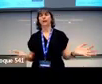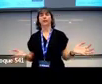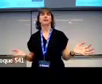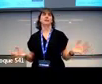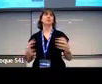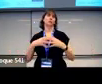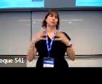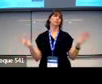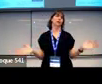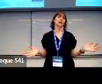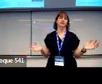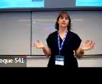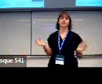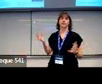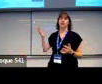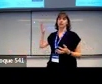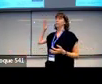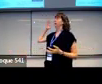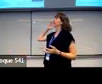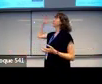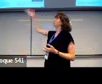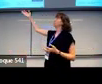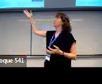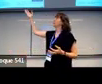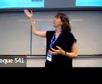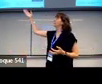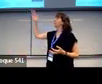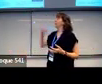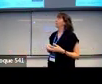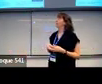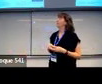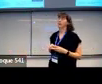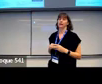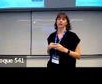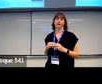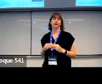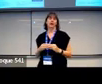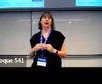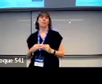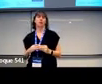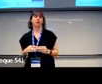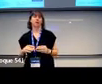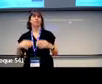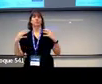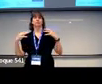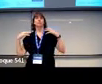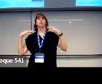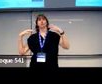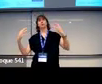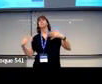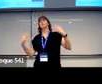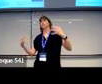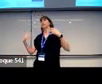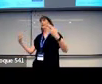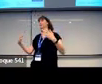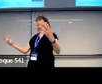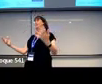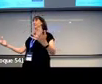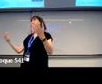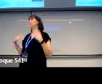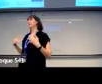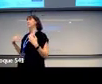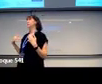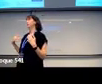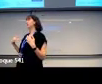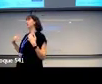ouvre les connaissances, on les démocratise. Comme par exemple, je suis affiliée à BioArchive. Donc, je suis une des personnes qui